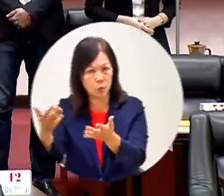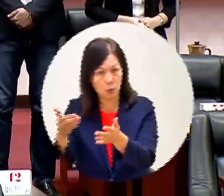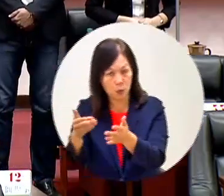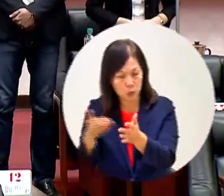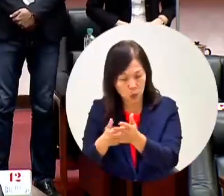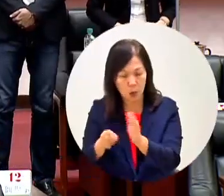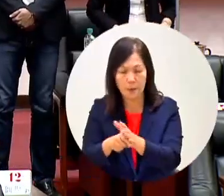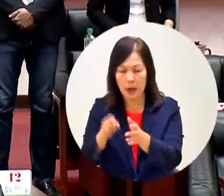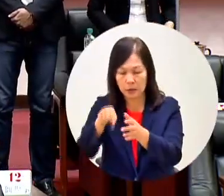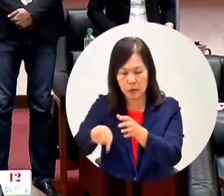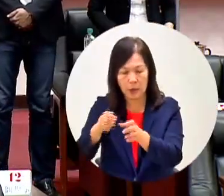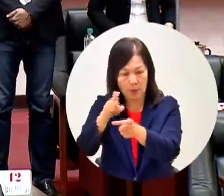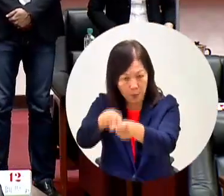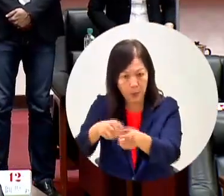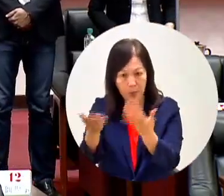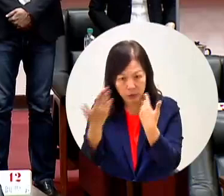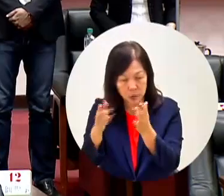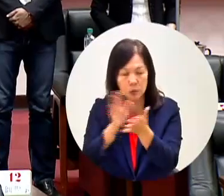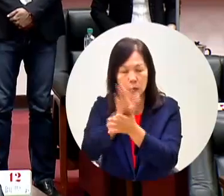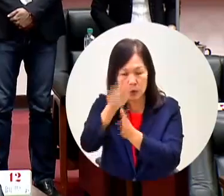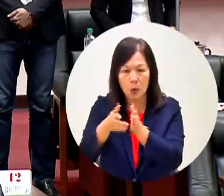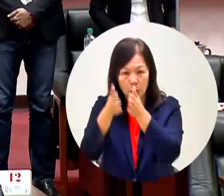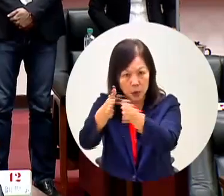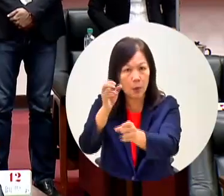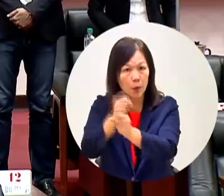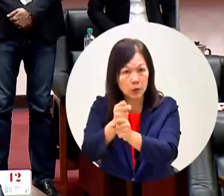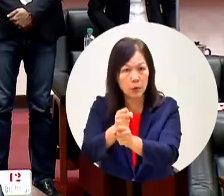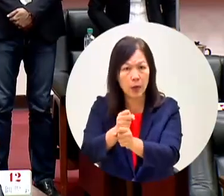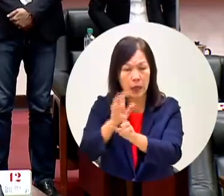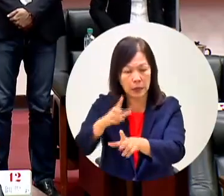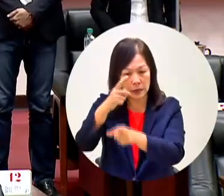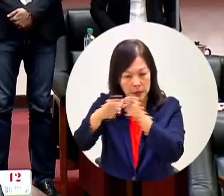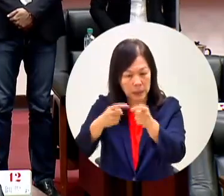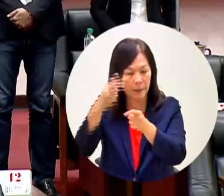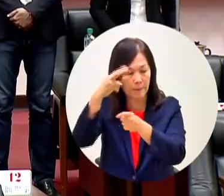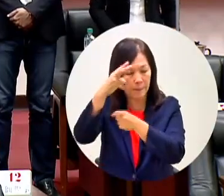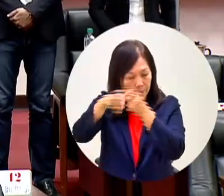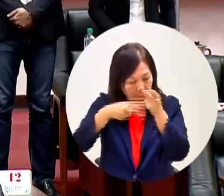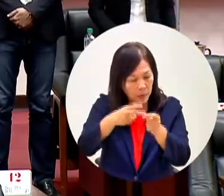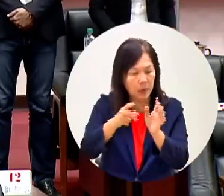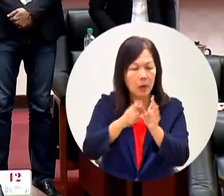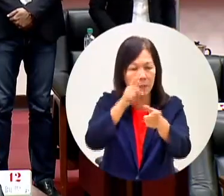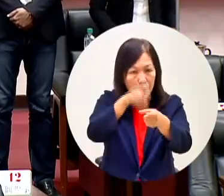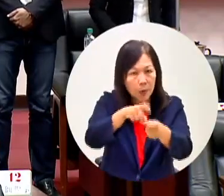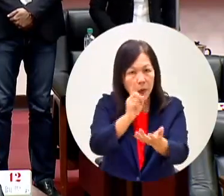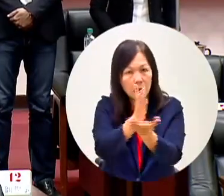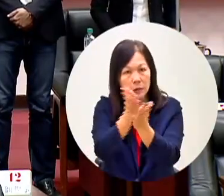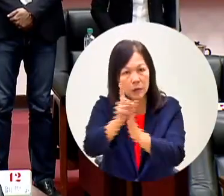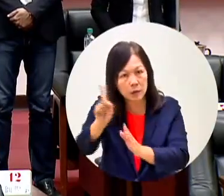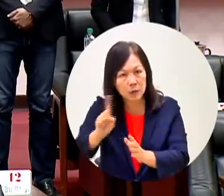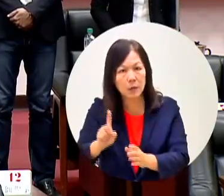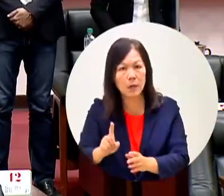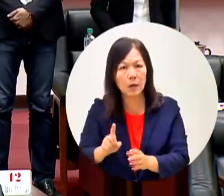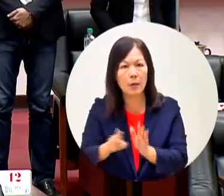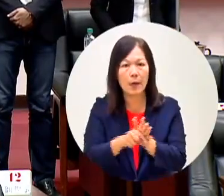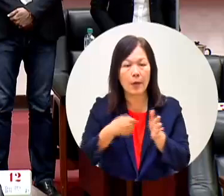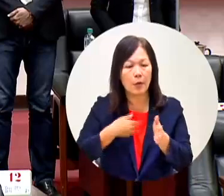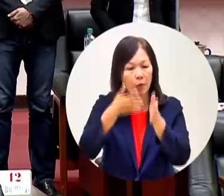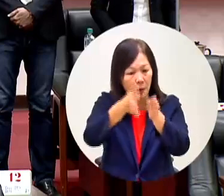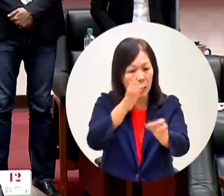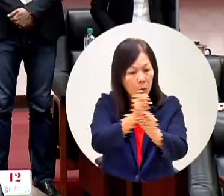进。今年、明年、后年什么目标，往那目标前进，可不可以？